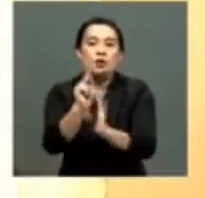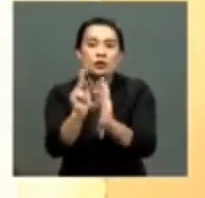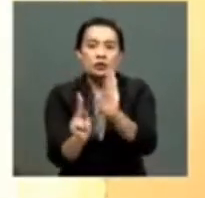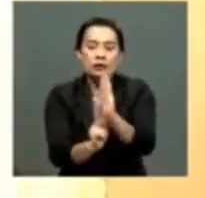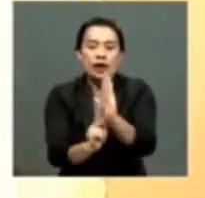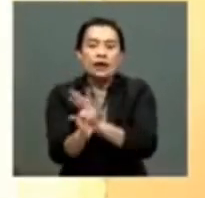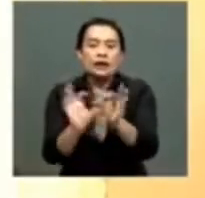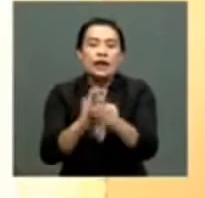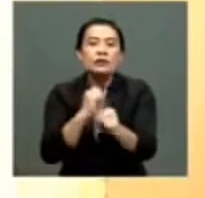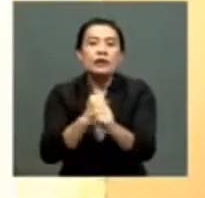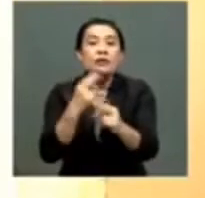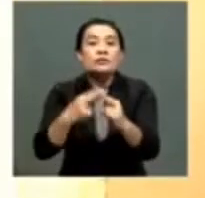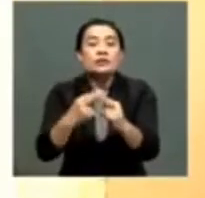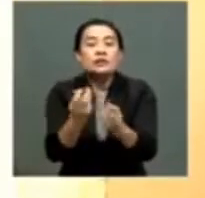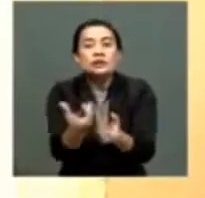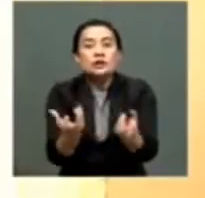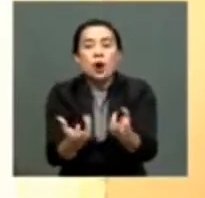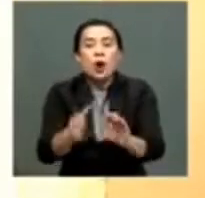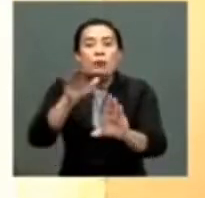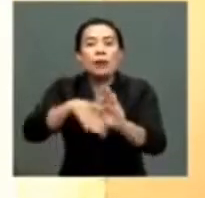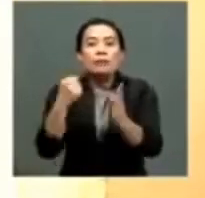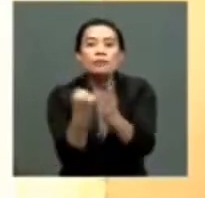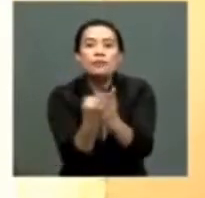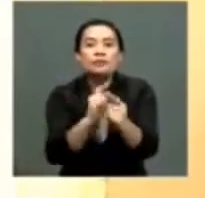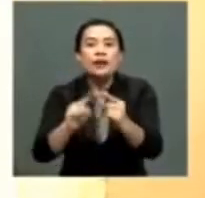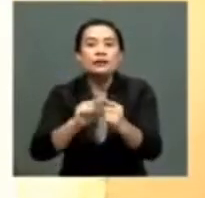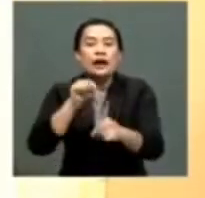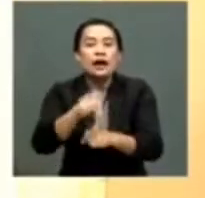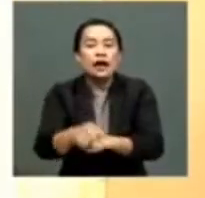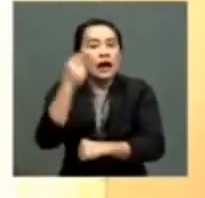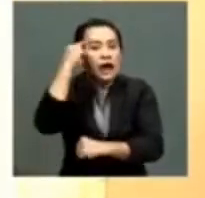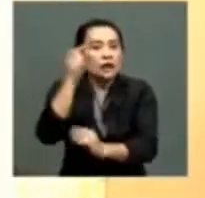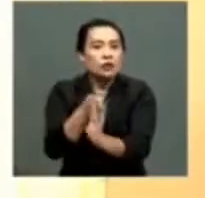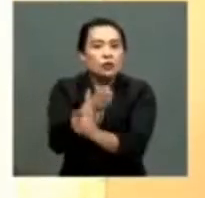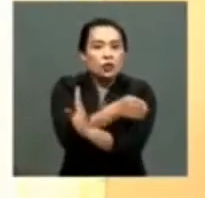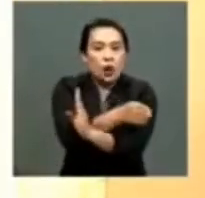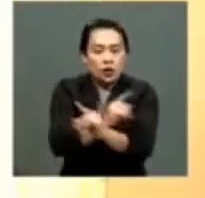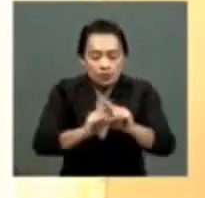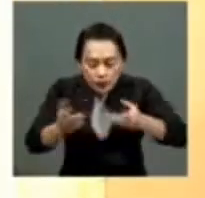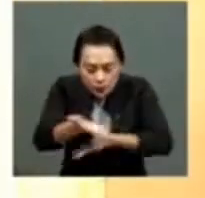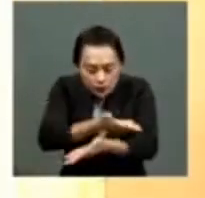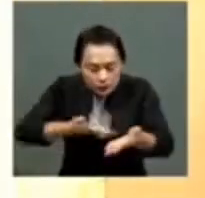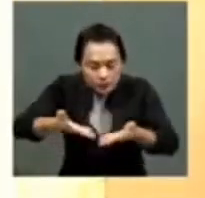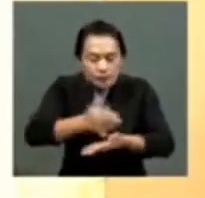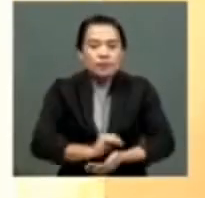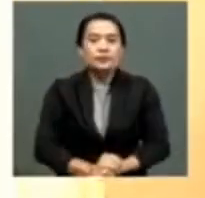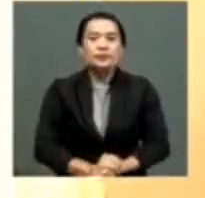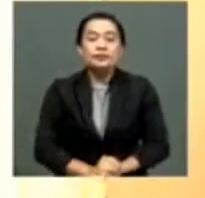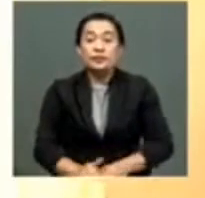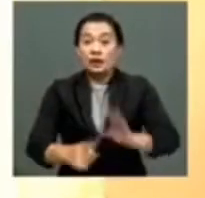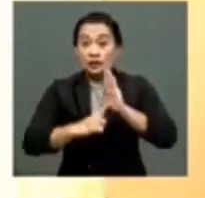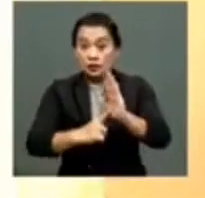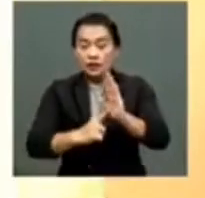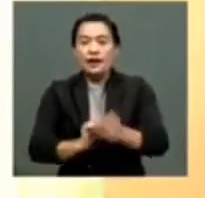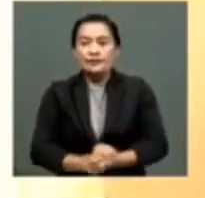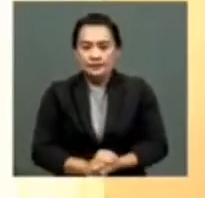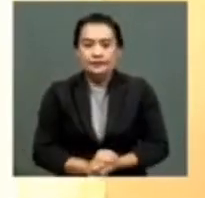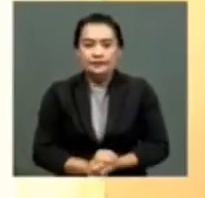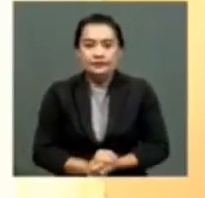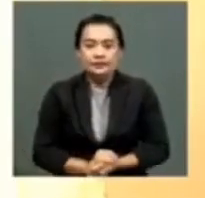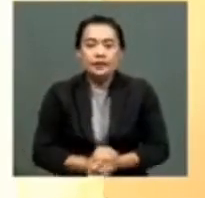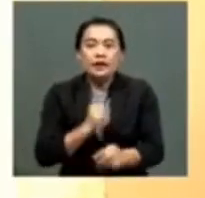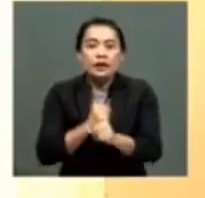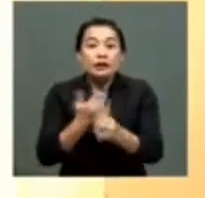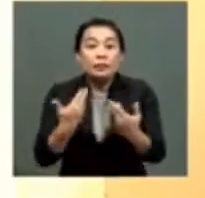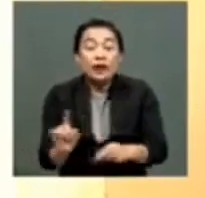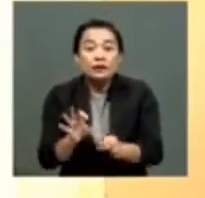ลิตภัณฑ์เพื่อขึ้นทะเบียนให้ทราบล่วงหน้าเพื่อใช้ในการพิจารณานะครับอย่างเช่นเดียวกันกับที่เราทำไปแล้ว